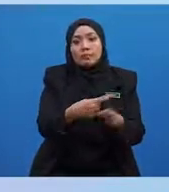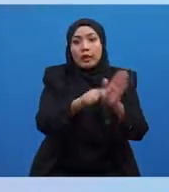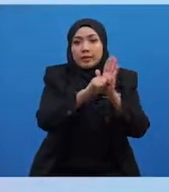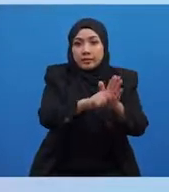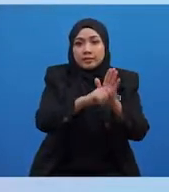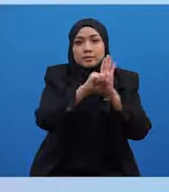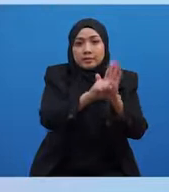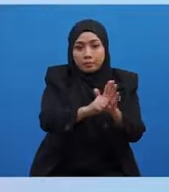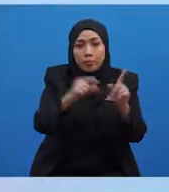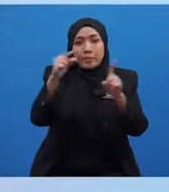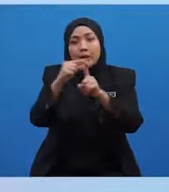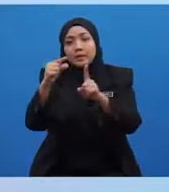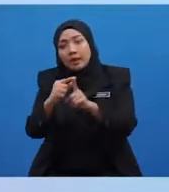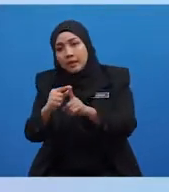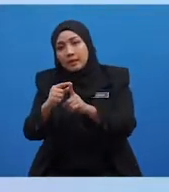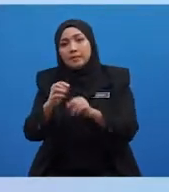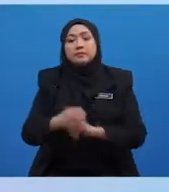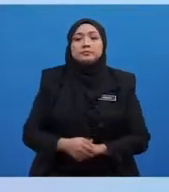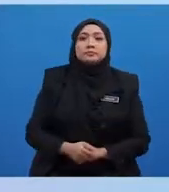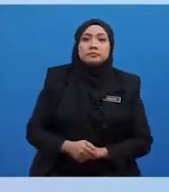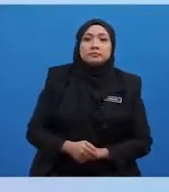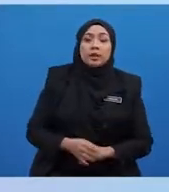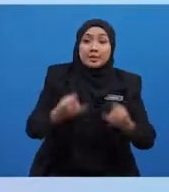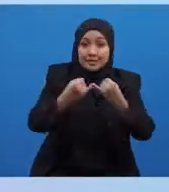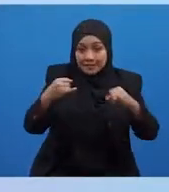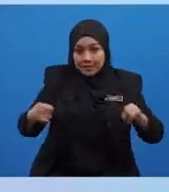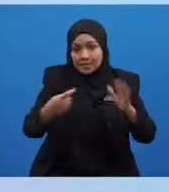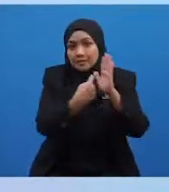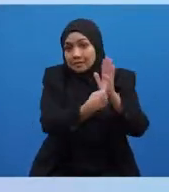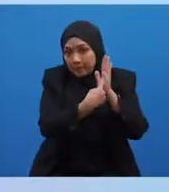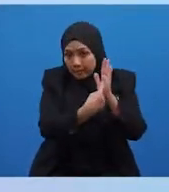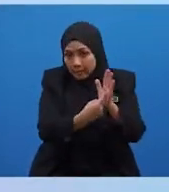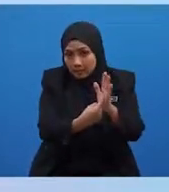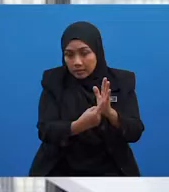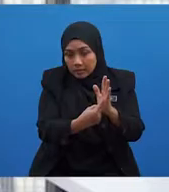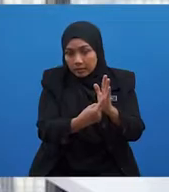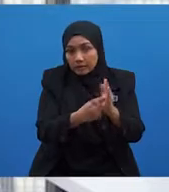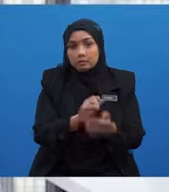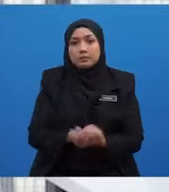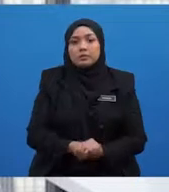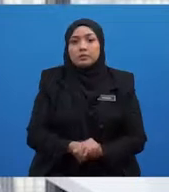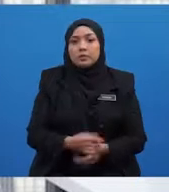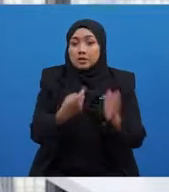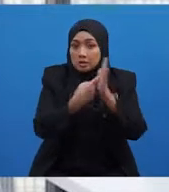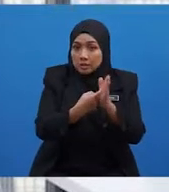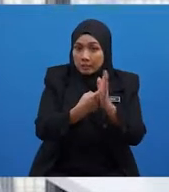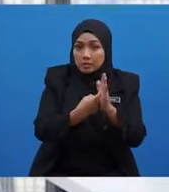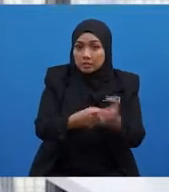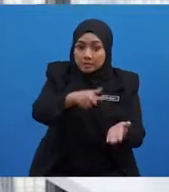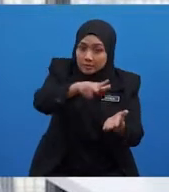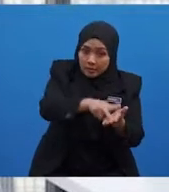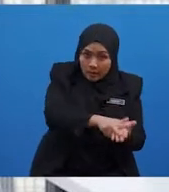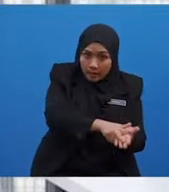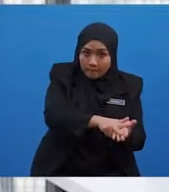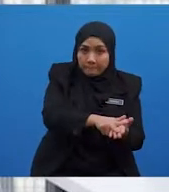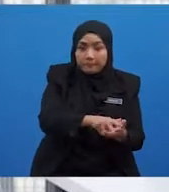logotaip. Jenis reka bentuk jenama terdiri daripada jenama bentuk cap, bentuk